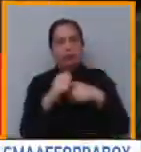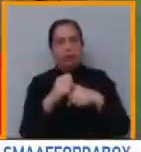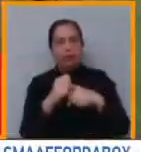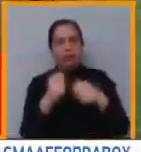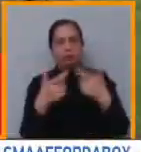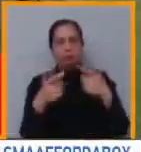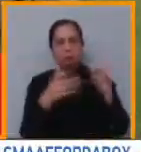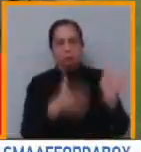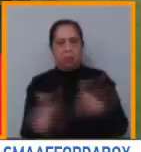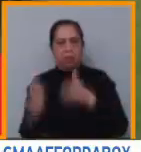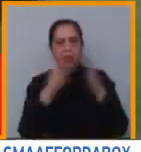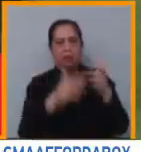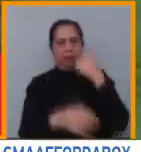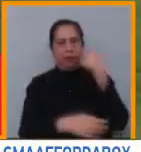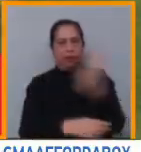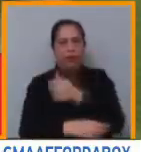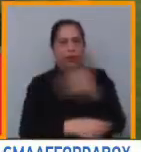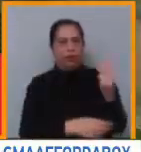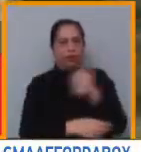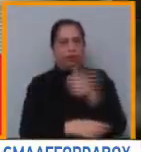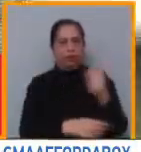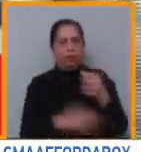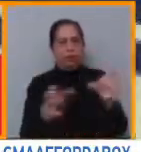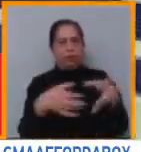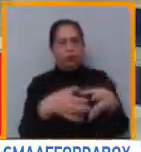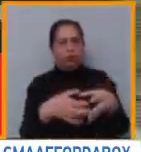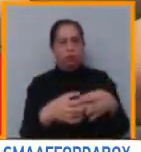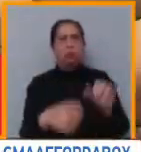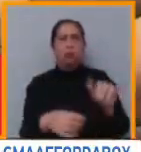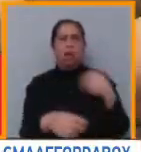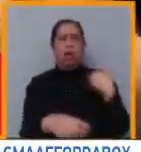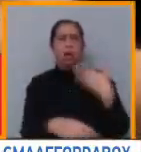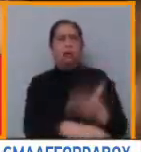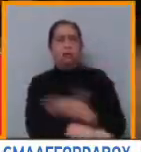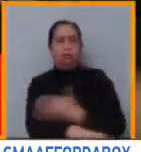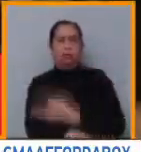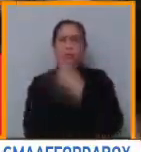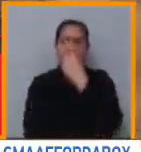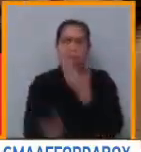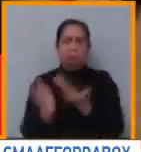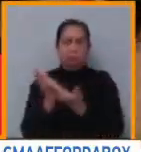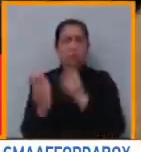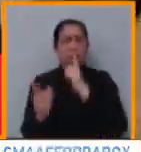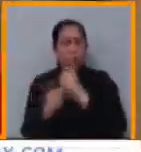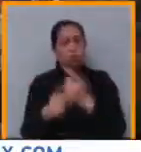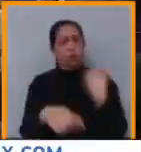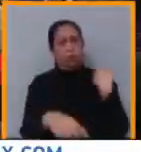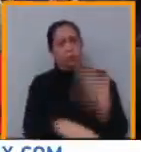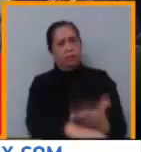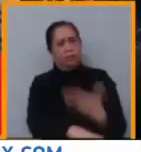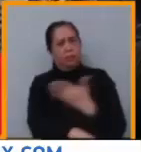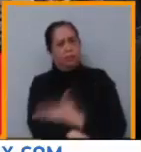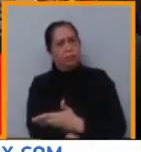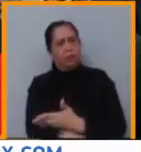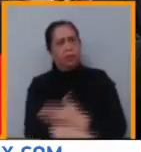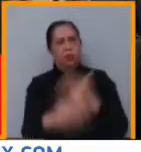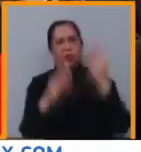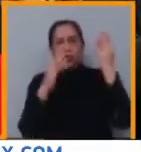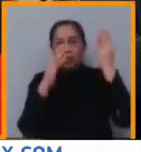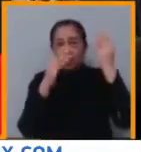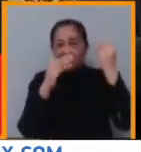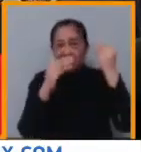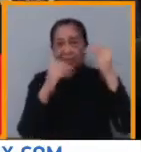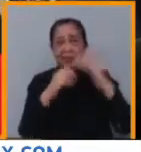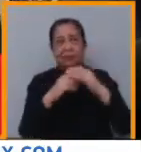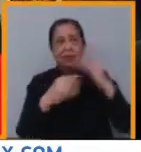sector. Nagkaroon ng improvement, hindi naman natin, huwag natin ipikit yung mata natin, improvement, pero yung inaasahan natin na makabawas sa